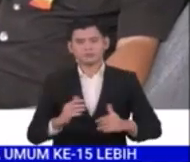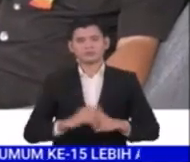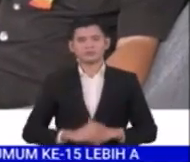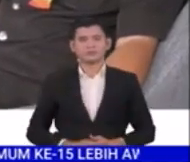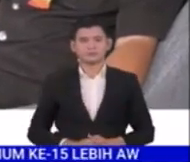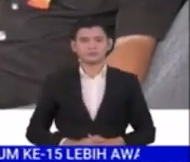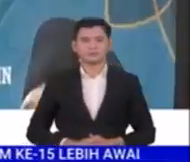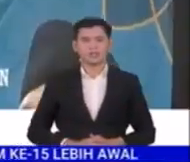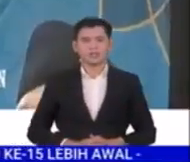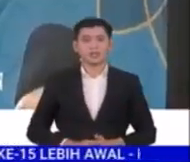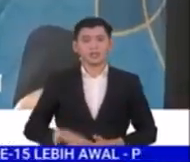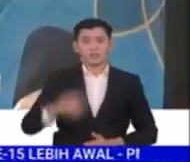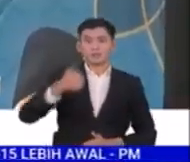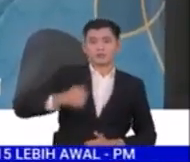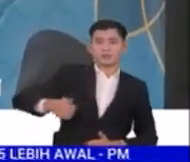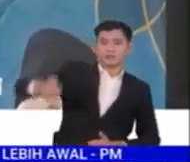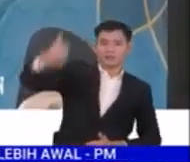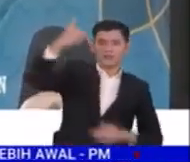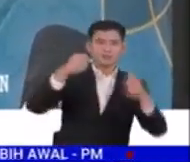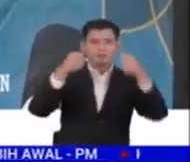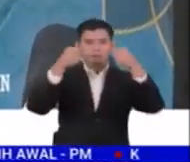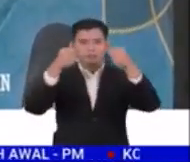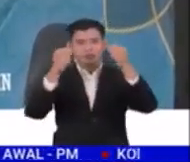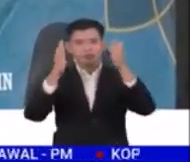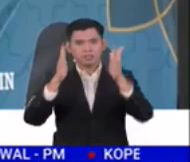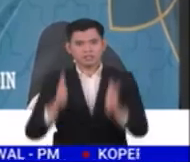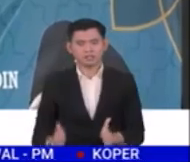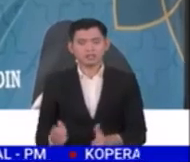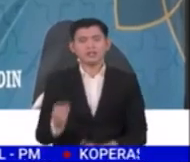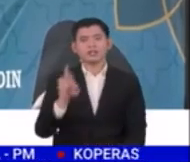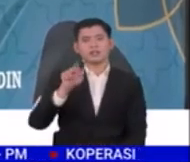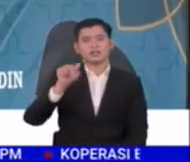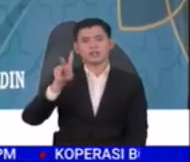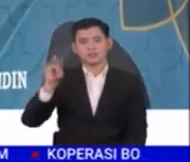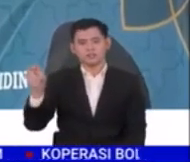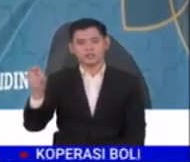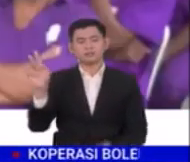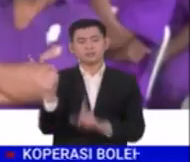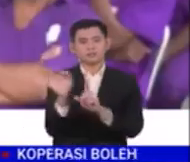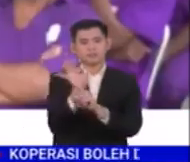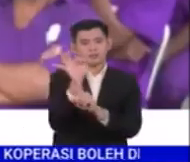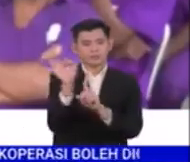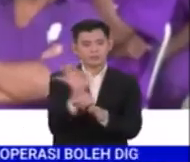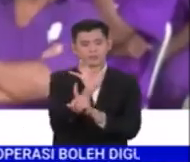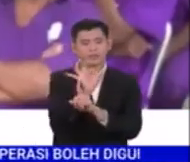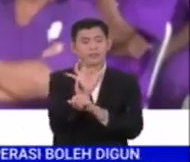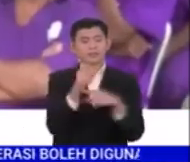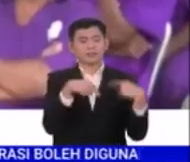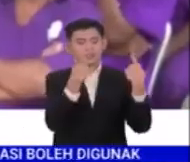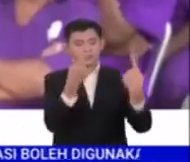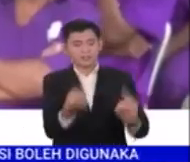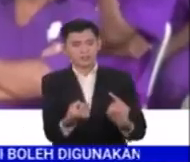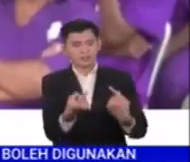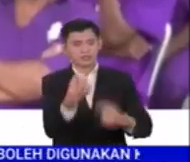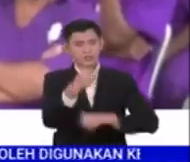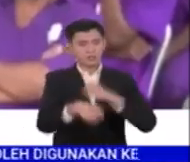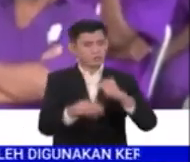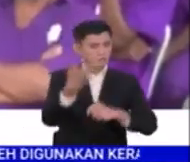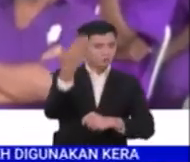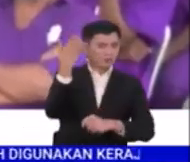love you pengaruh pencuri Man Pulau Pinang Muhammad justru Ismail berkata sejak Juni tahun lalu hingga kini